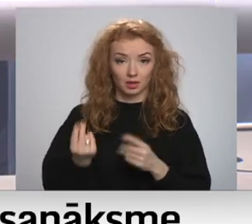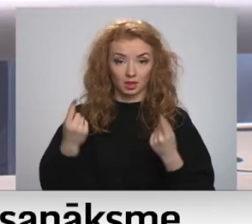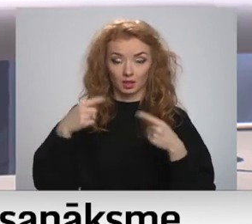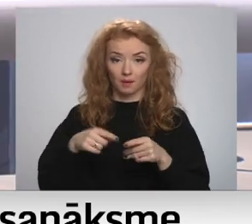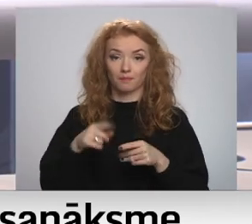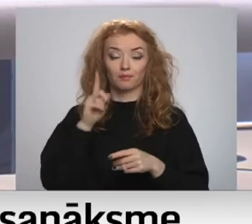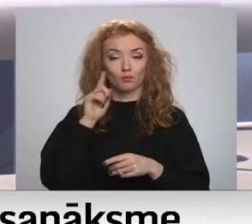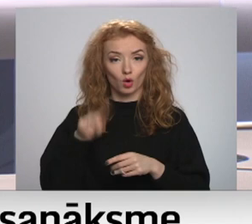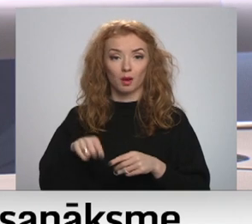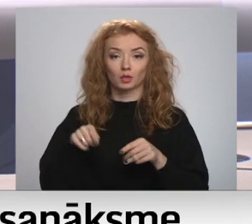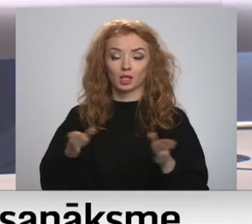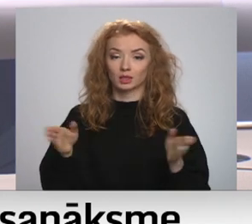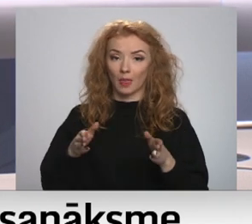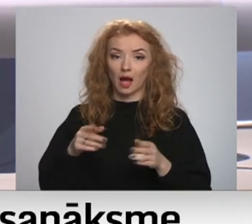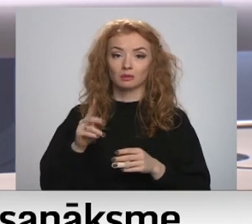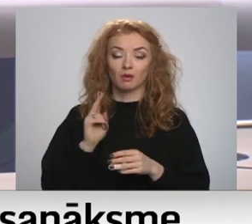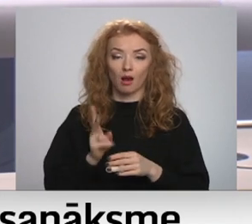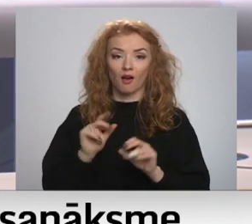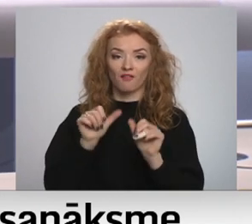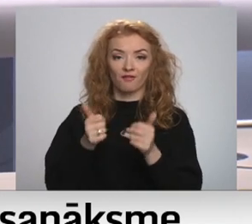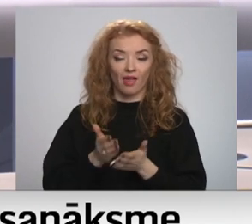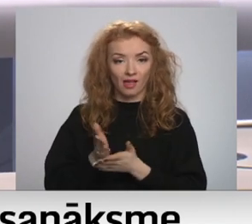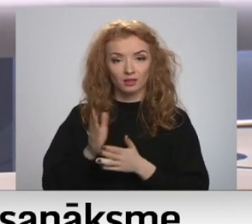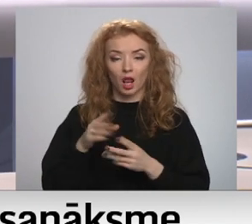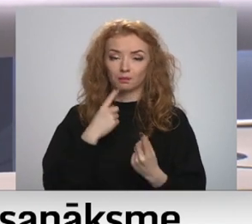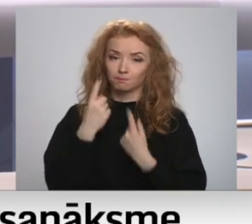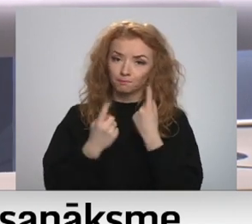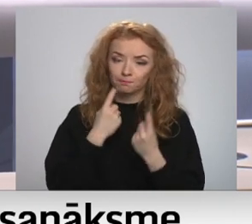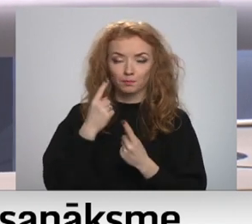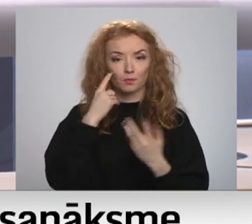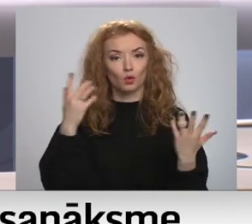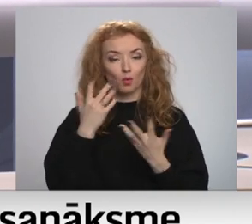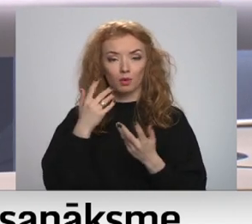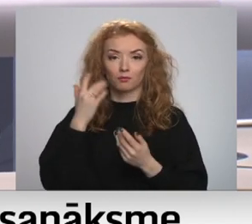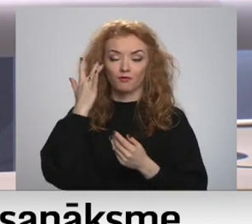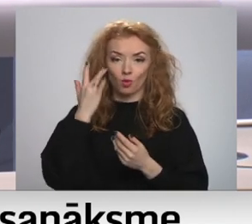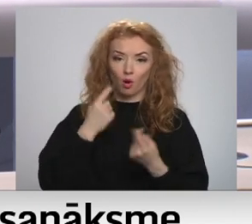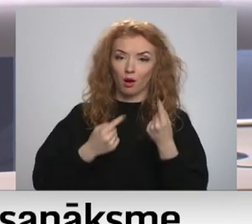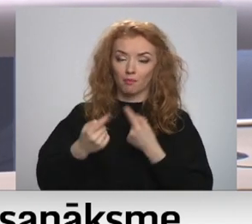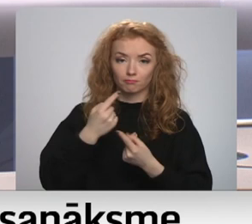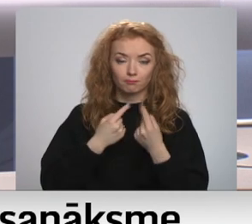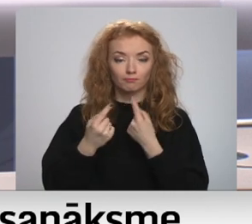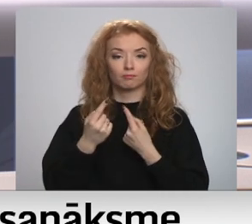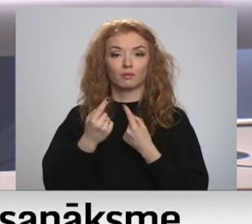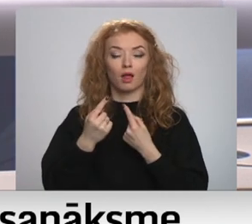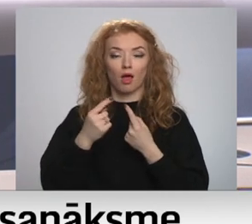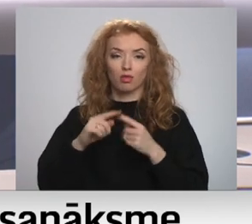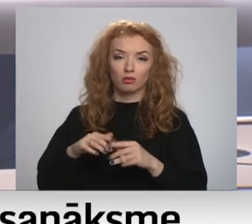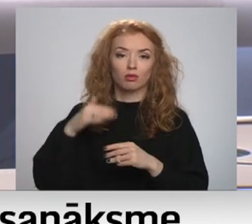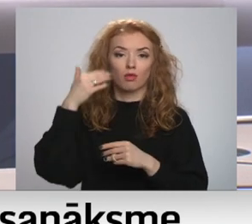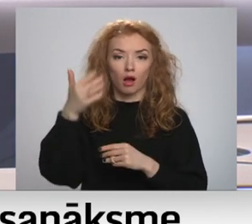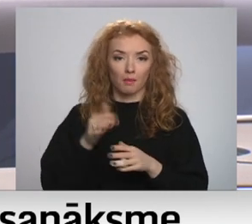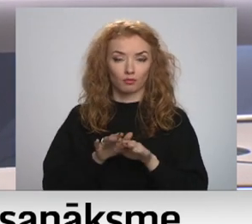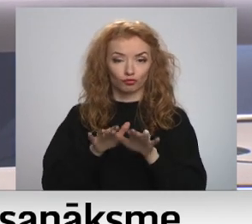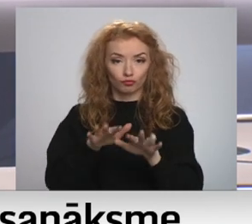ārlietu ministru sanāksmes parasti ir kā platformā diskusijām viedokļu apmaiņai, kas iezīmē tādu gultni nākamajai virzībai,